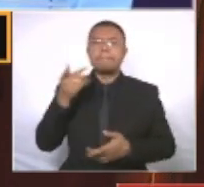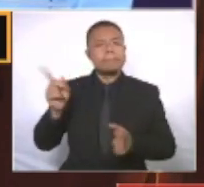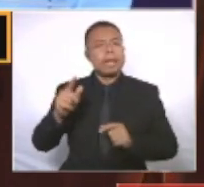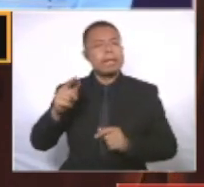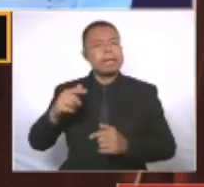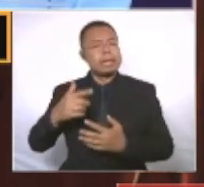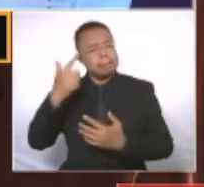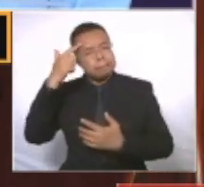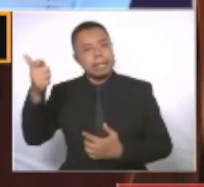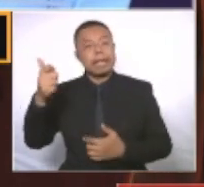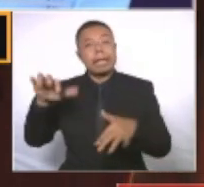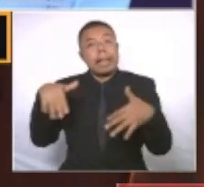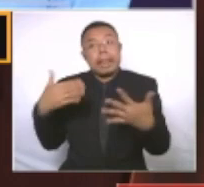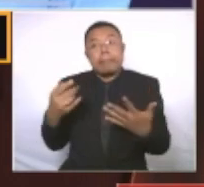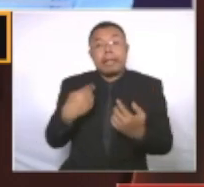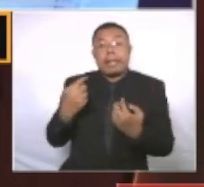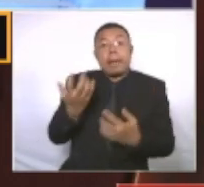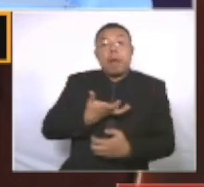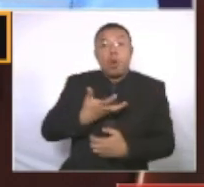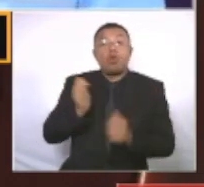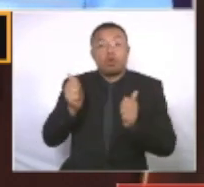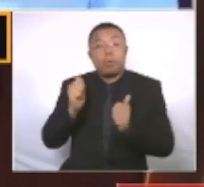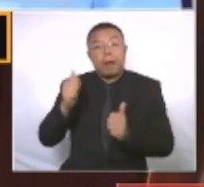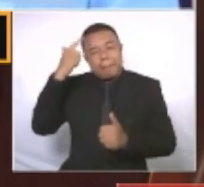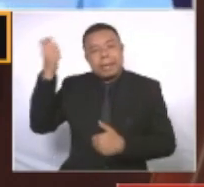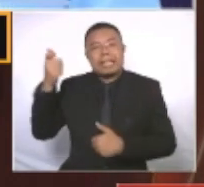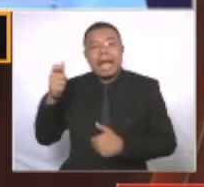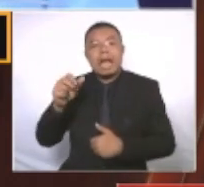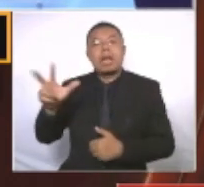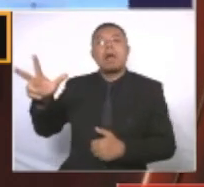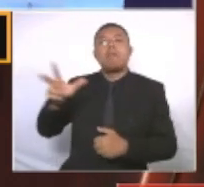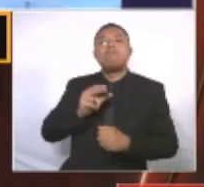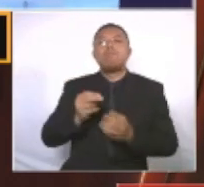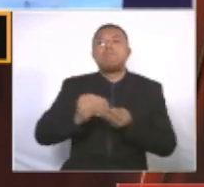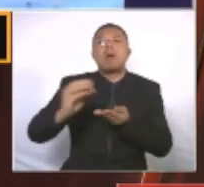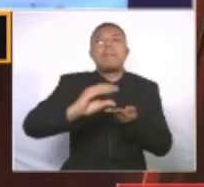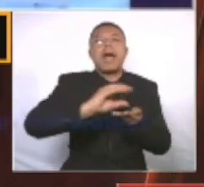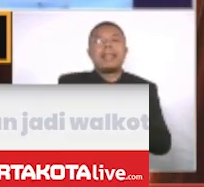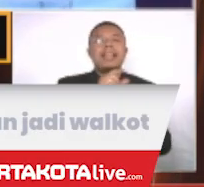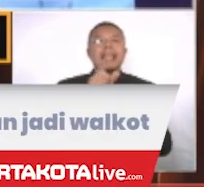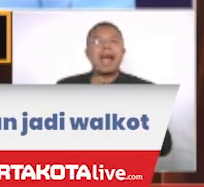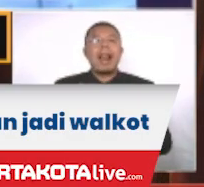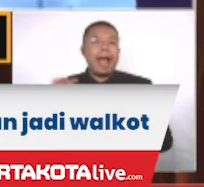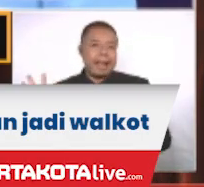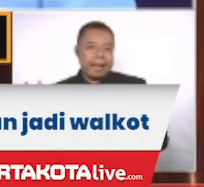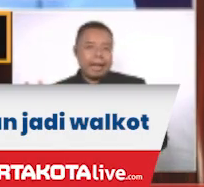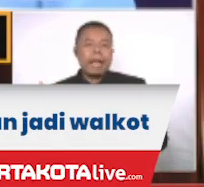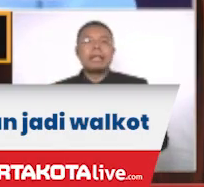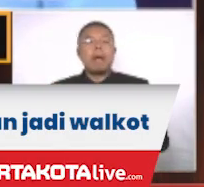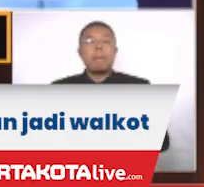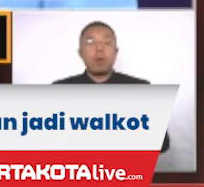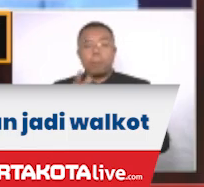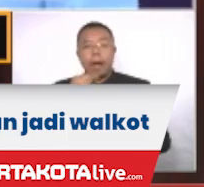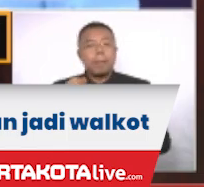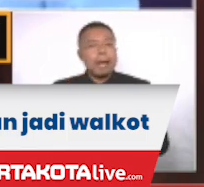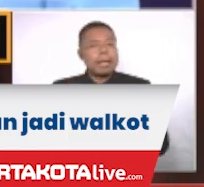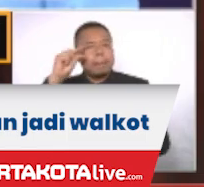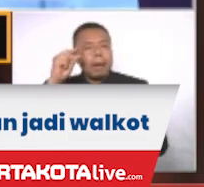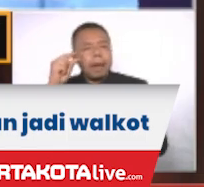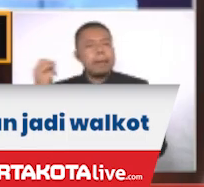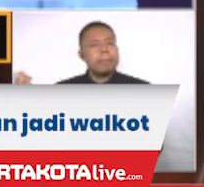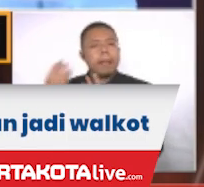prestasi, tetapi kita ingin prestasi ini ditularkan kepada yang lain. Saya ingin Pak Gibran